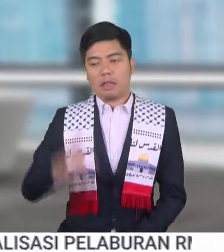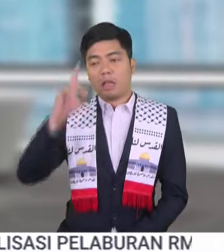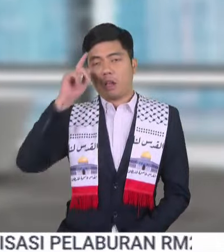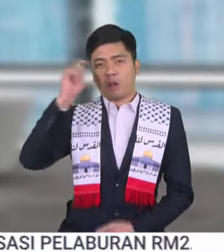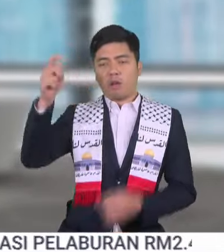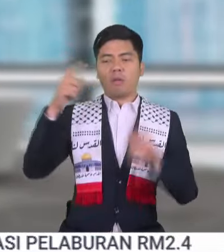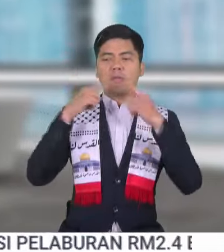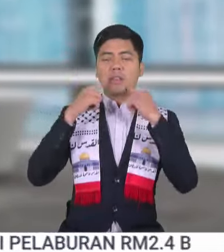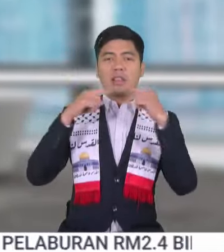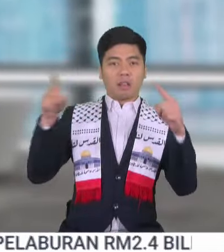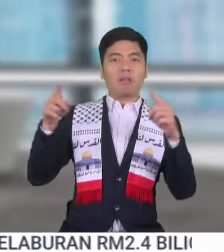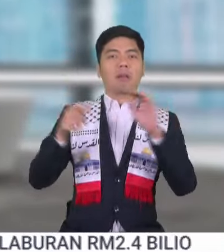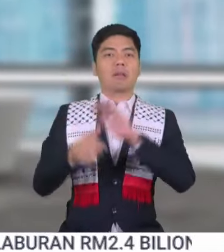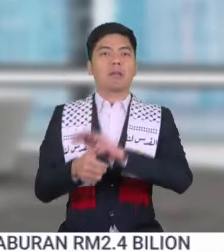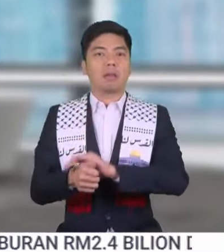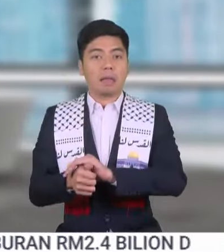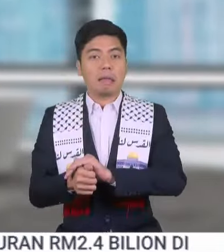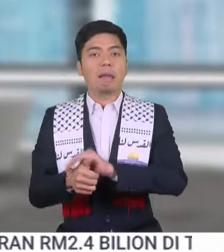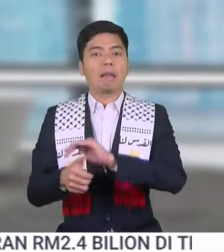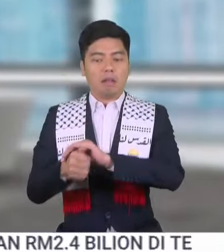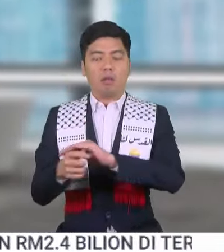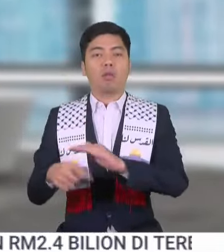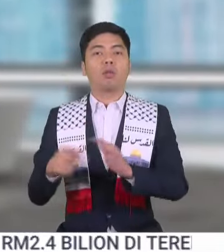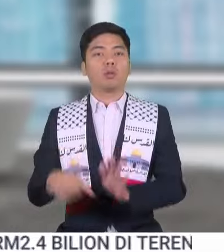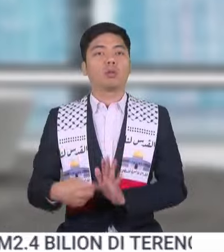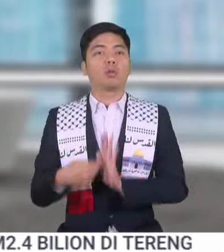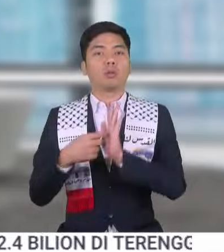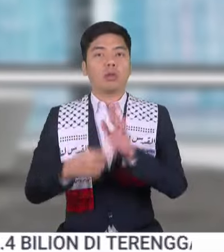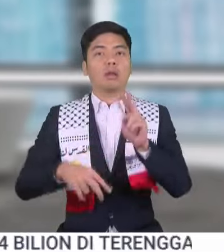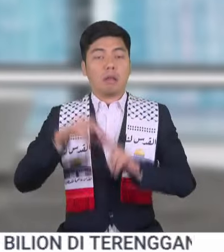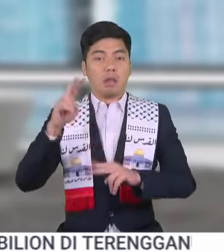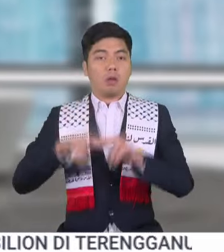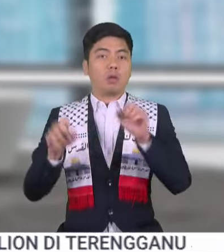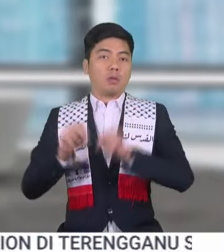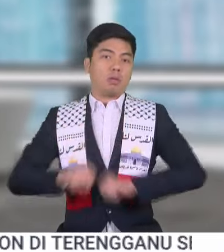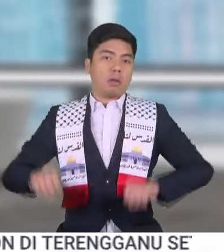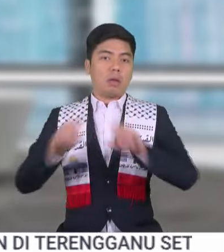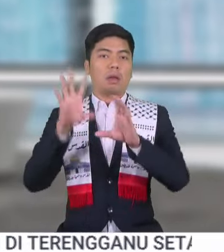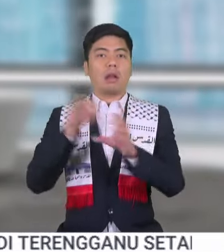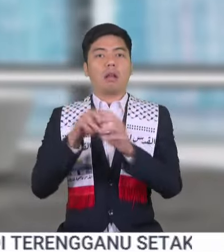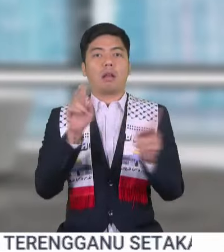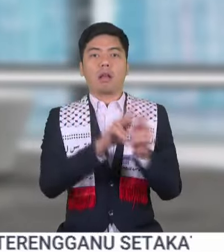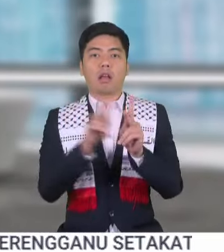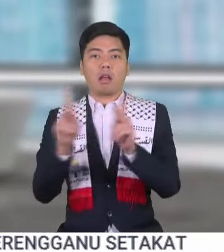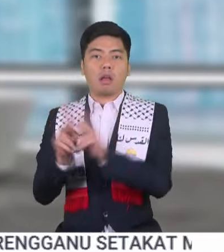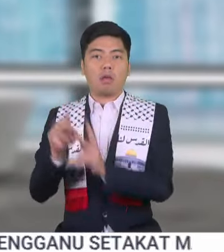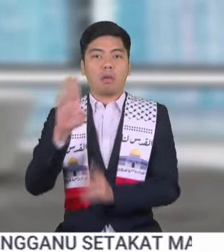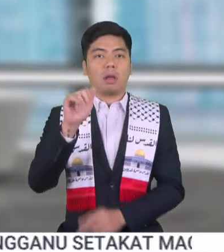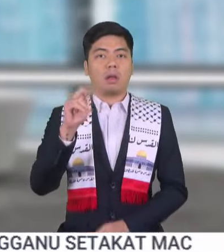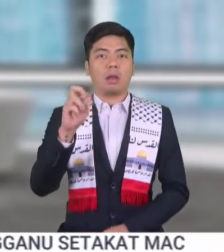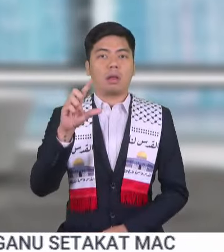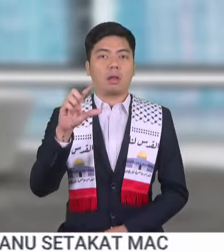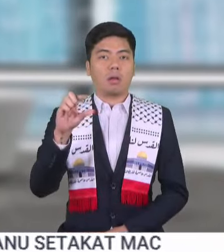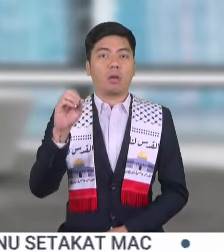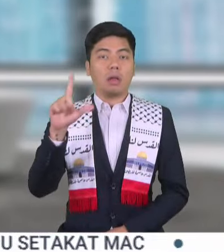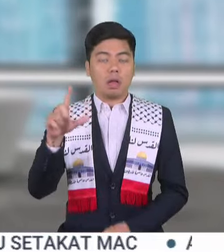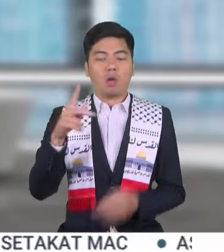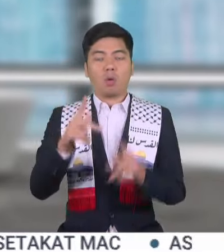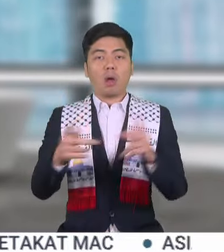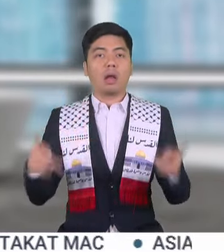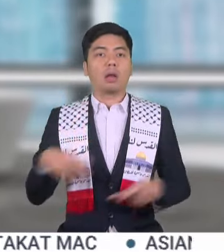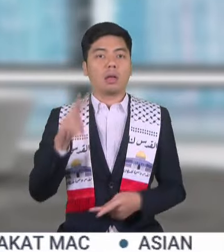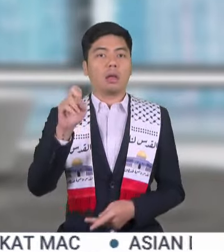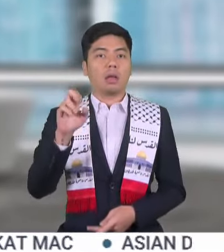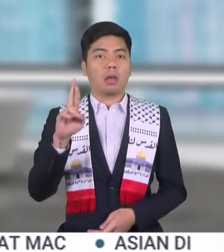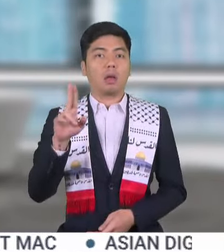Terengganu yang sinonim dengan penyu jadi simbolik kepada konsep seni bina sebuah surau di Kampung Banggol Tiang Kulat, Kuala Nerus. Lebih unik,